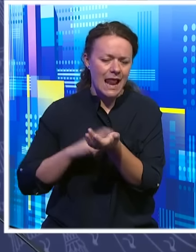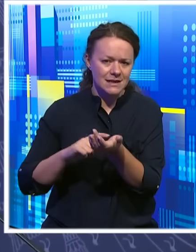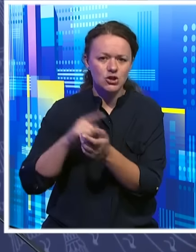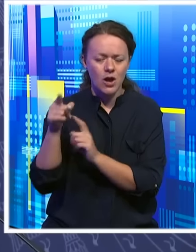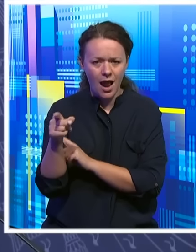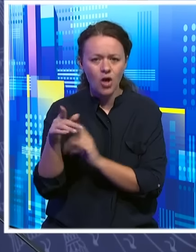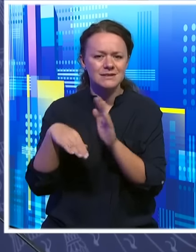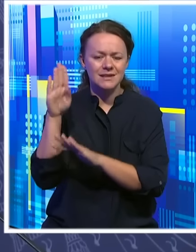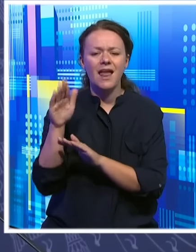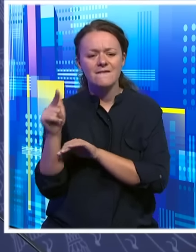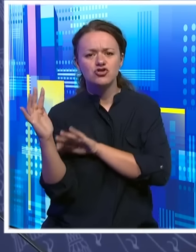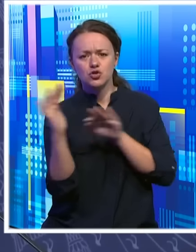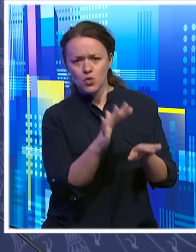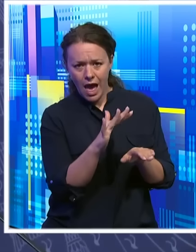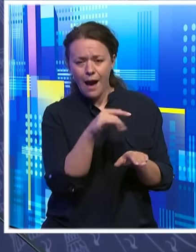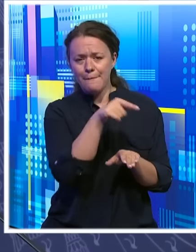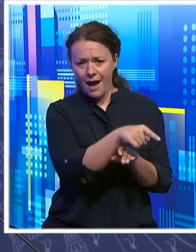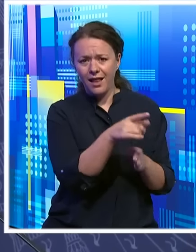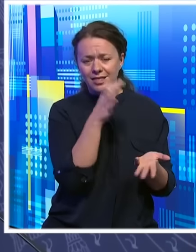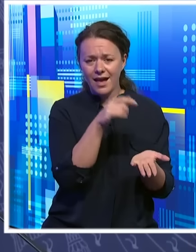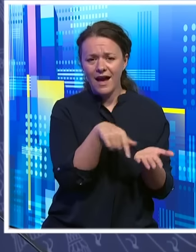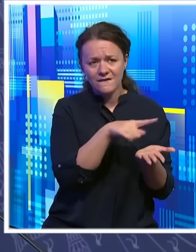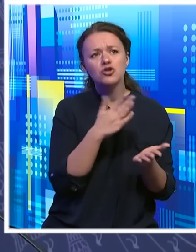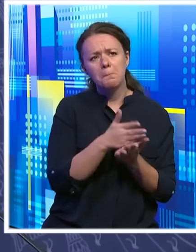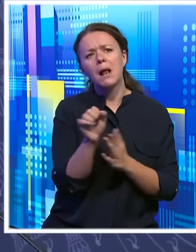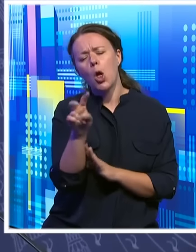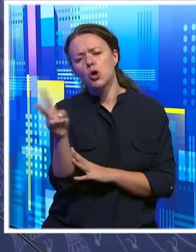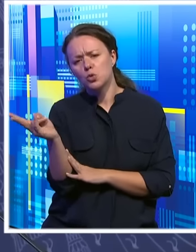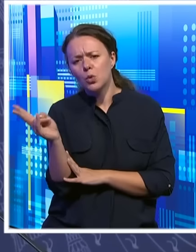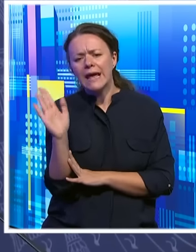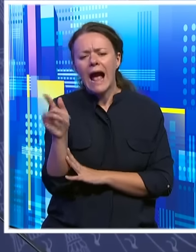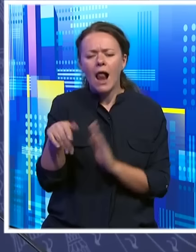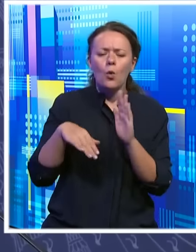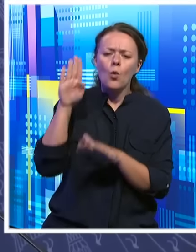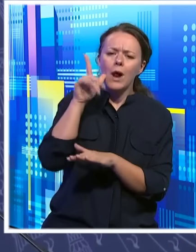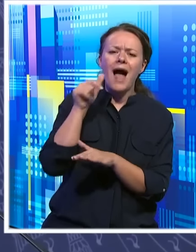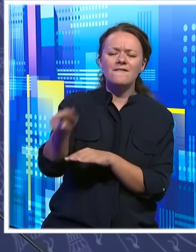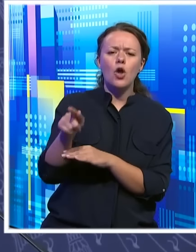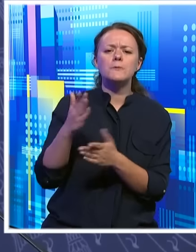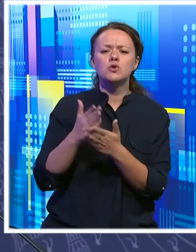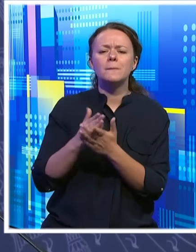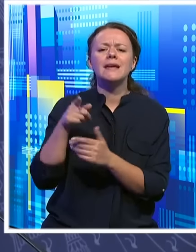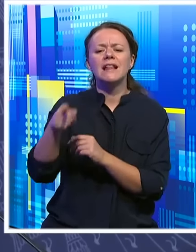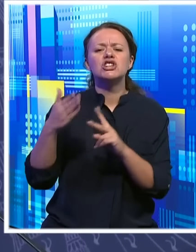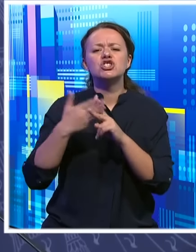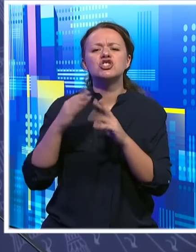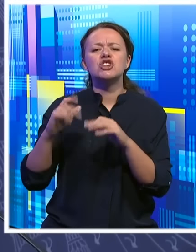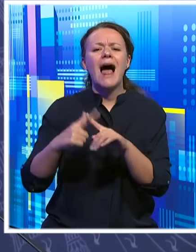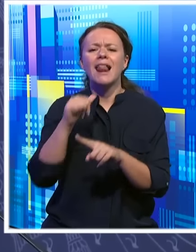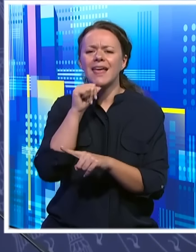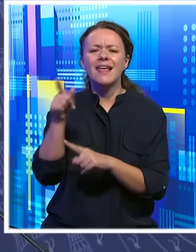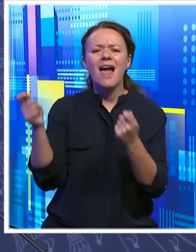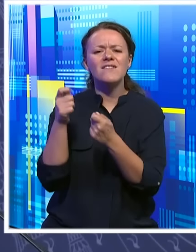nacionalnosti najvećim delom, bilo je nekoliko drugih, ali uglavnom Albanci navijači Šalkija napali